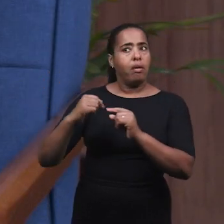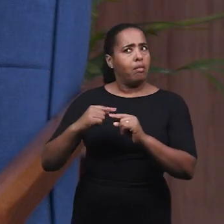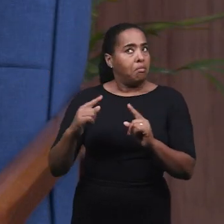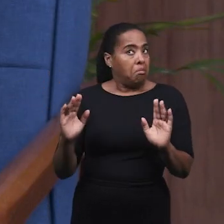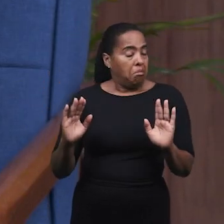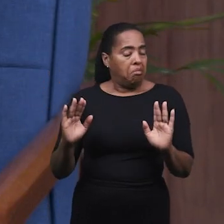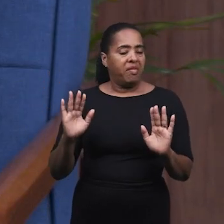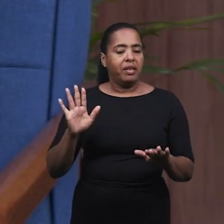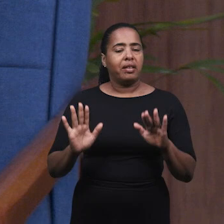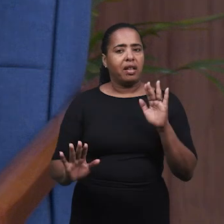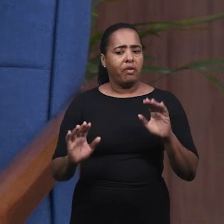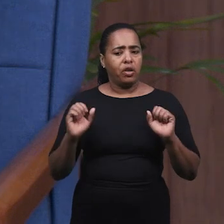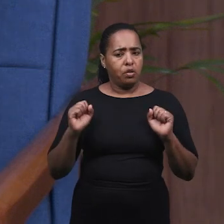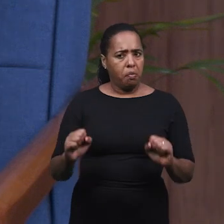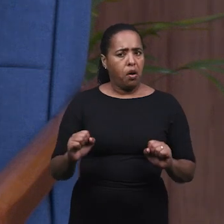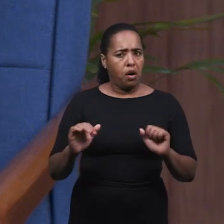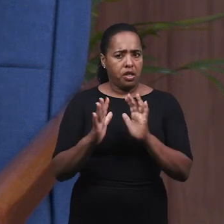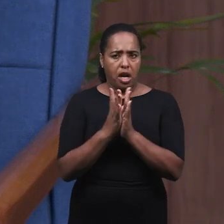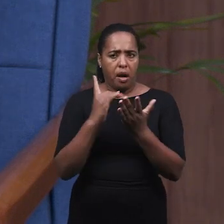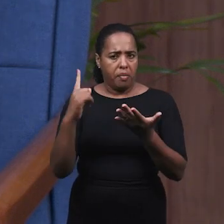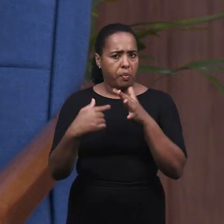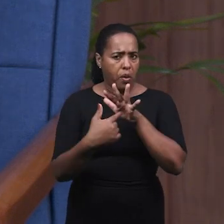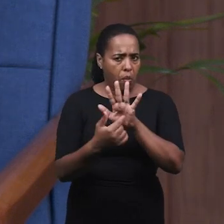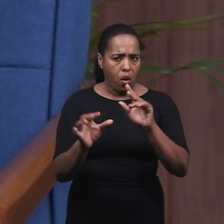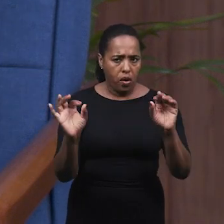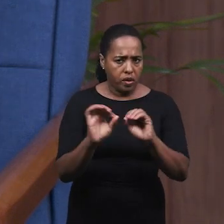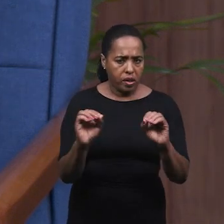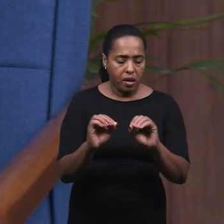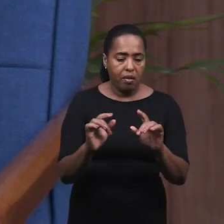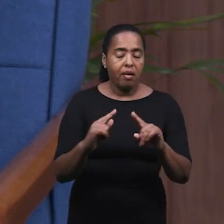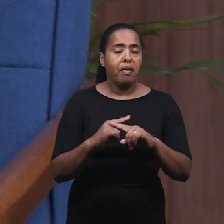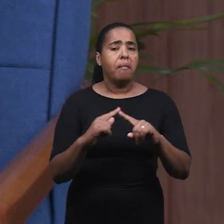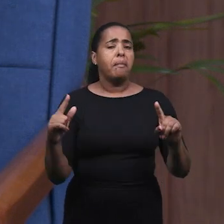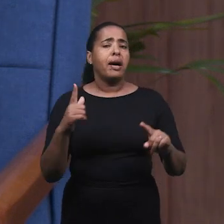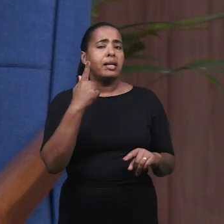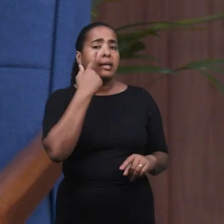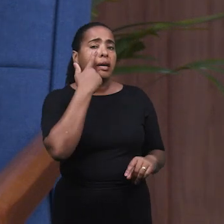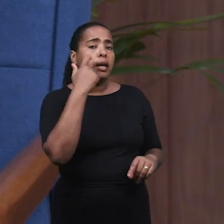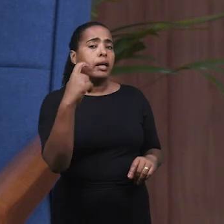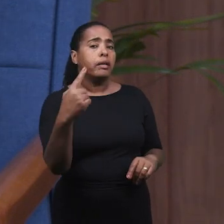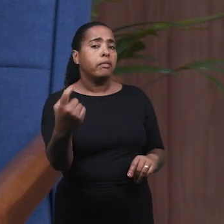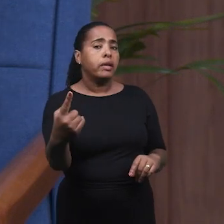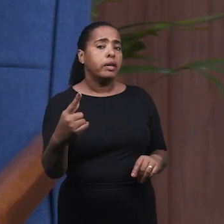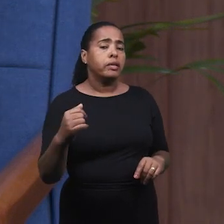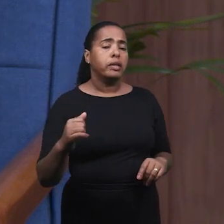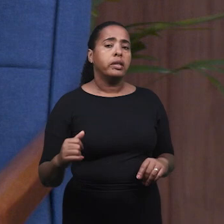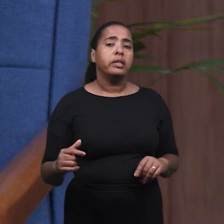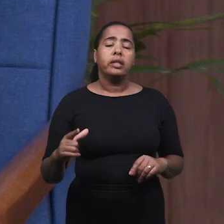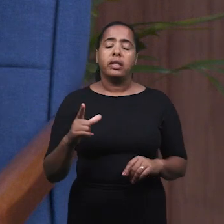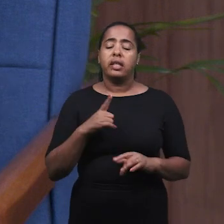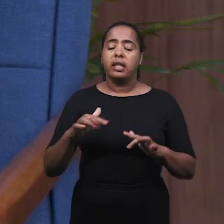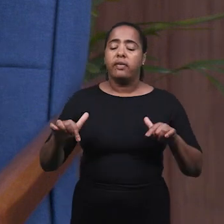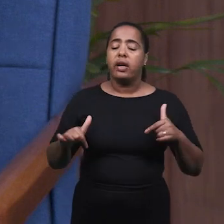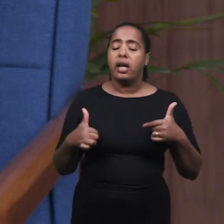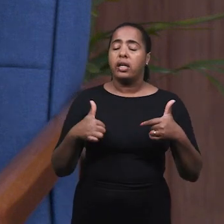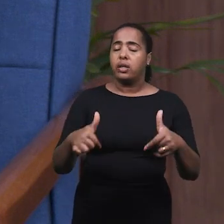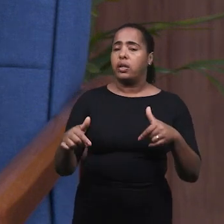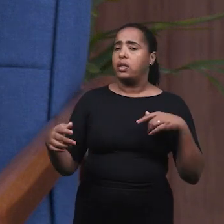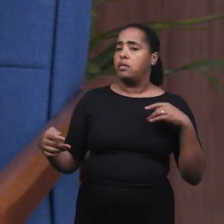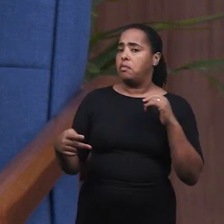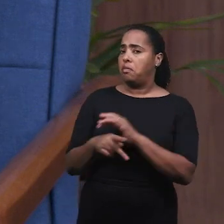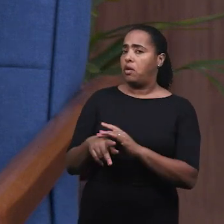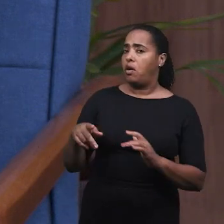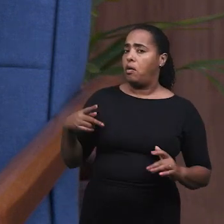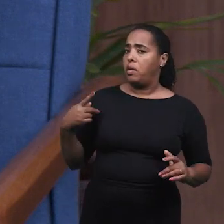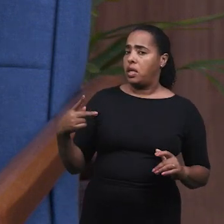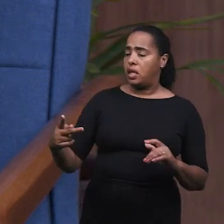fort. Peut-être que c'était comme ça, la Bible ne dit pas, mais c'est intéressant que nous voyons quand on voit les accents où la